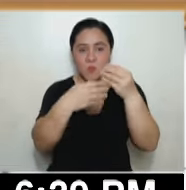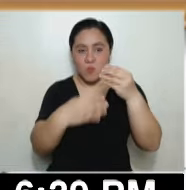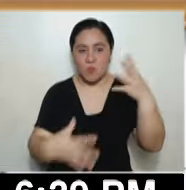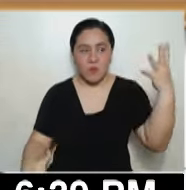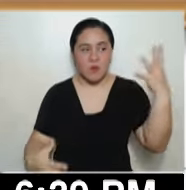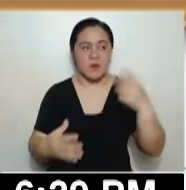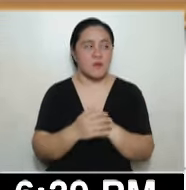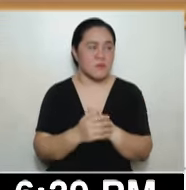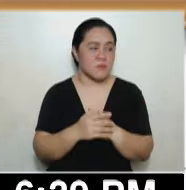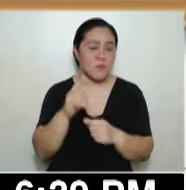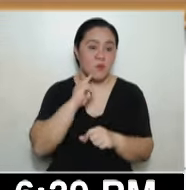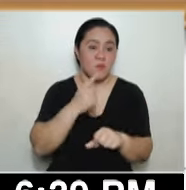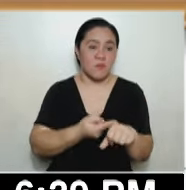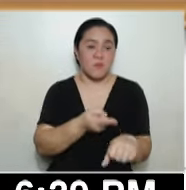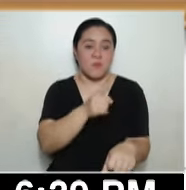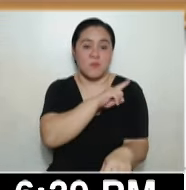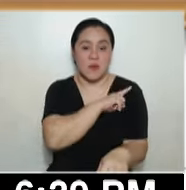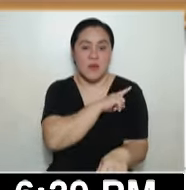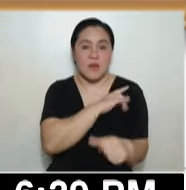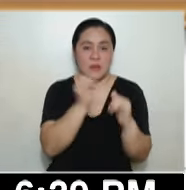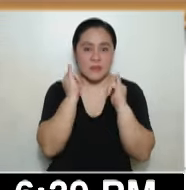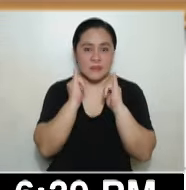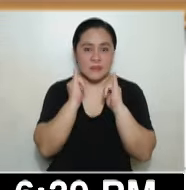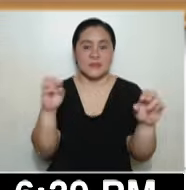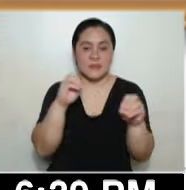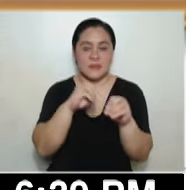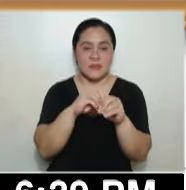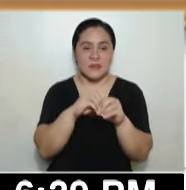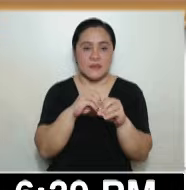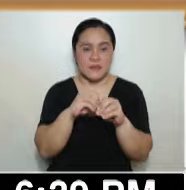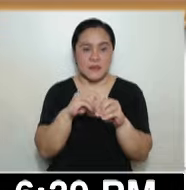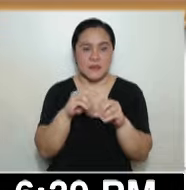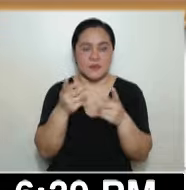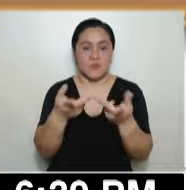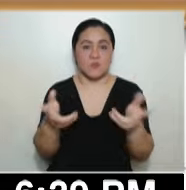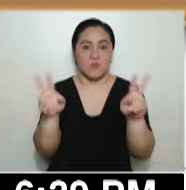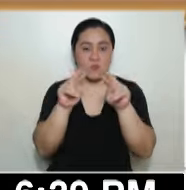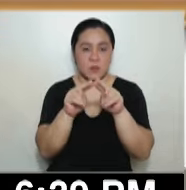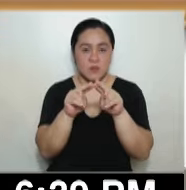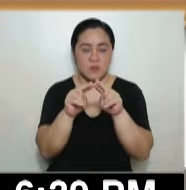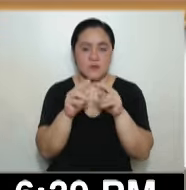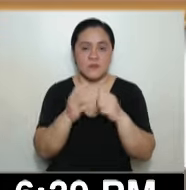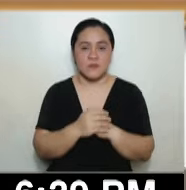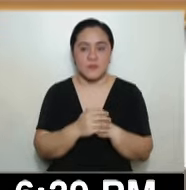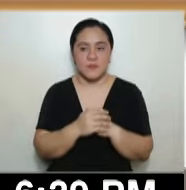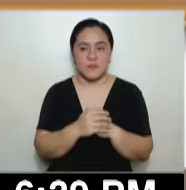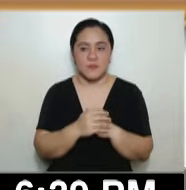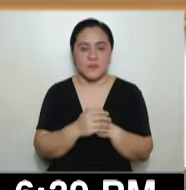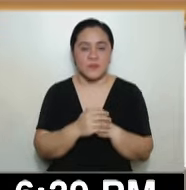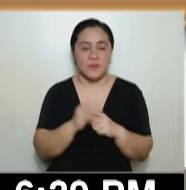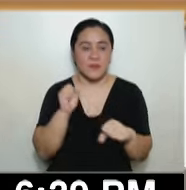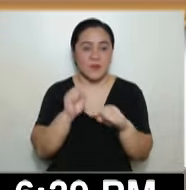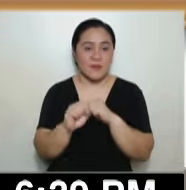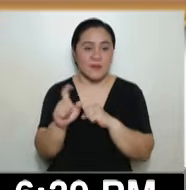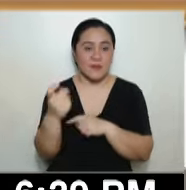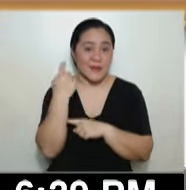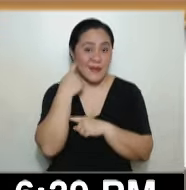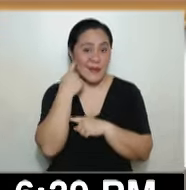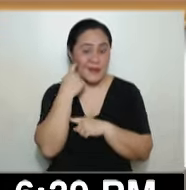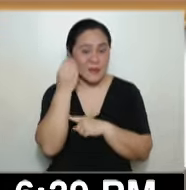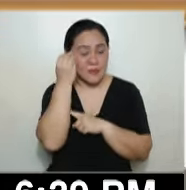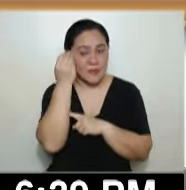ang kapangyarihan at manatili sila sa pwesto. Kaya nga nakikita ho natin yan sa binanggit ninyo kanina na dalawang